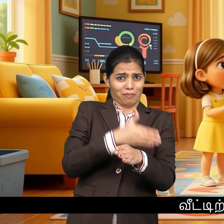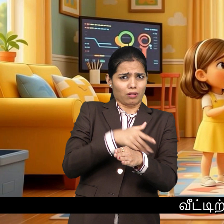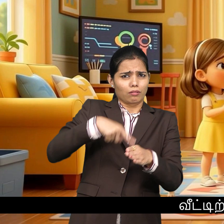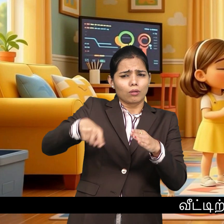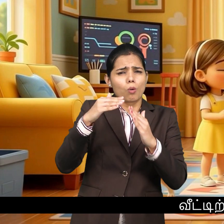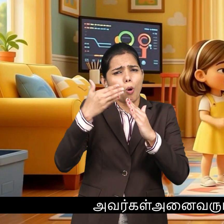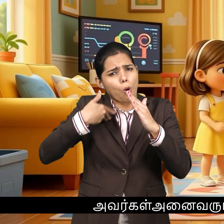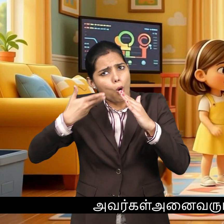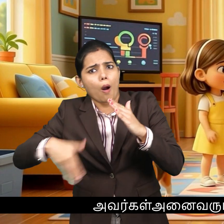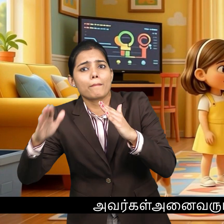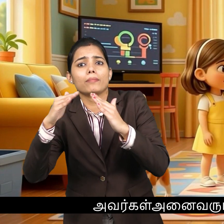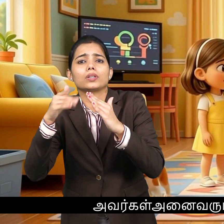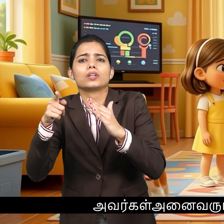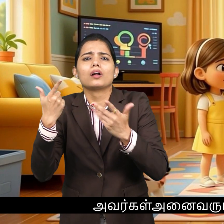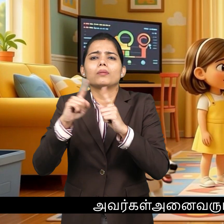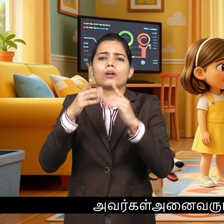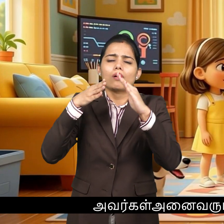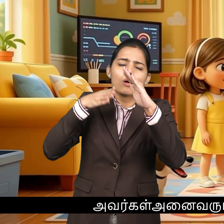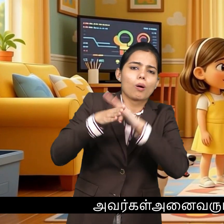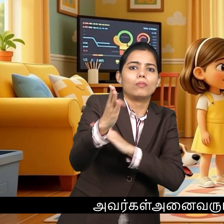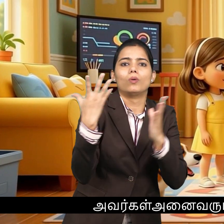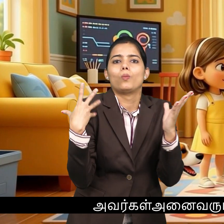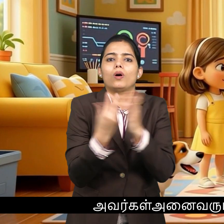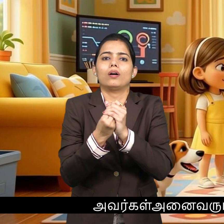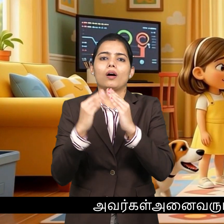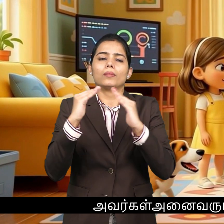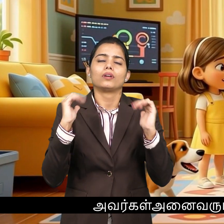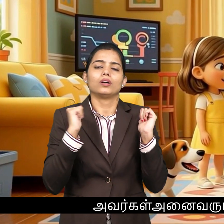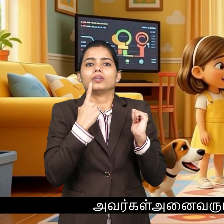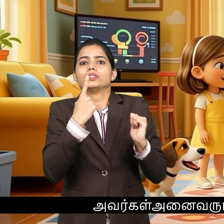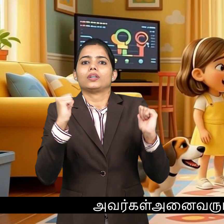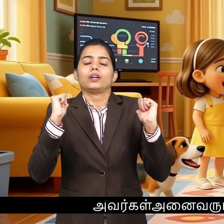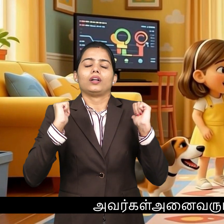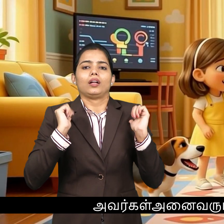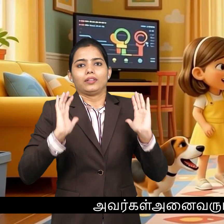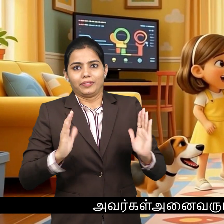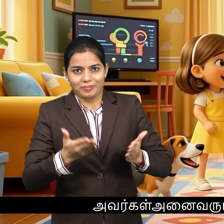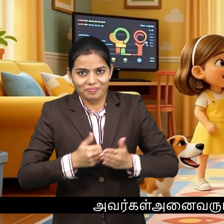வீட்டிற்கு செல்லும் முன் அவர்கள் அனைவரும் ஒன்றாக அமர்ந்து கூறினர்,